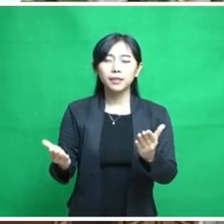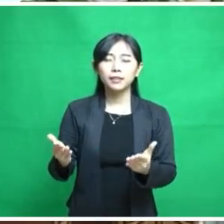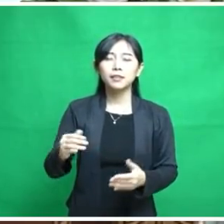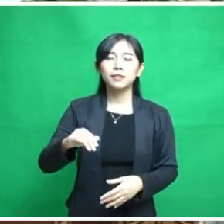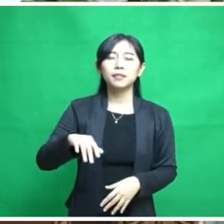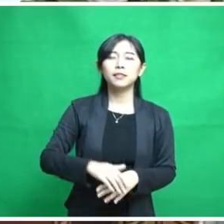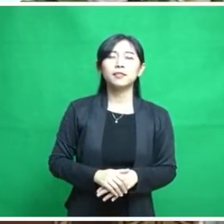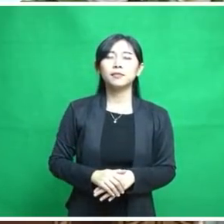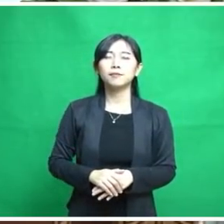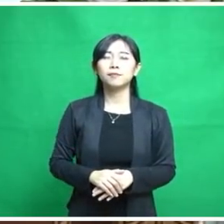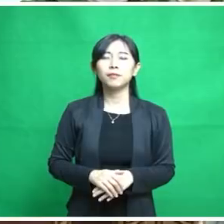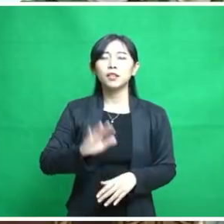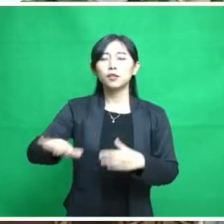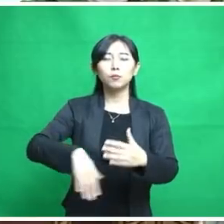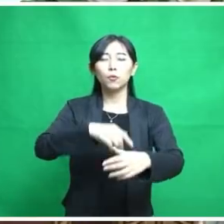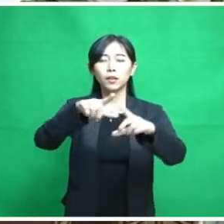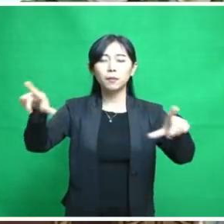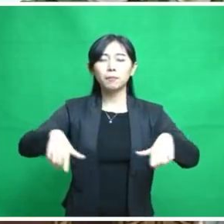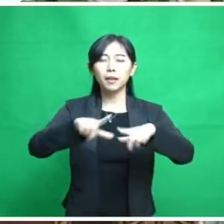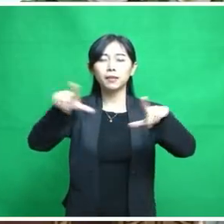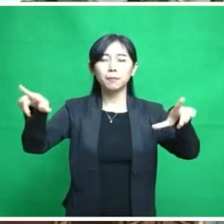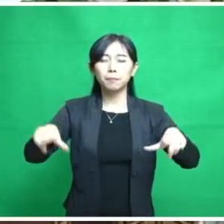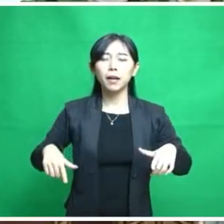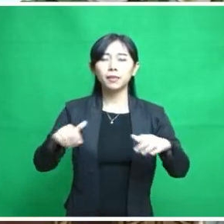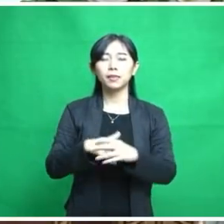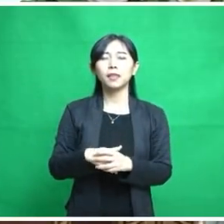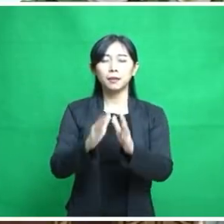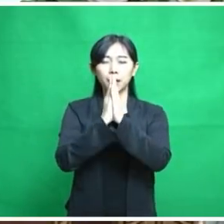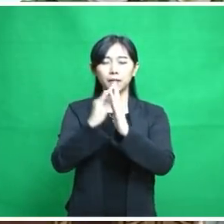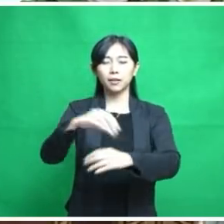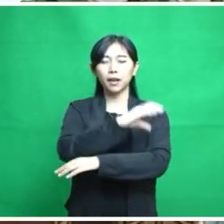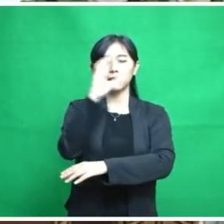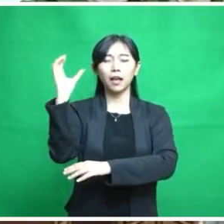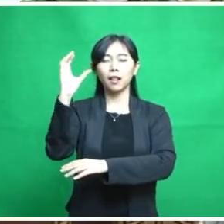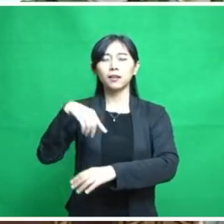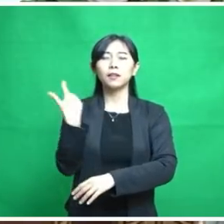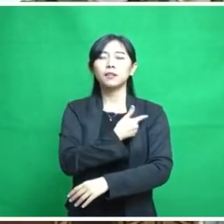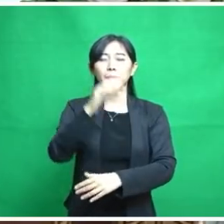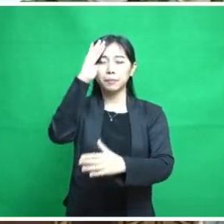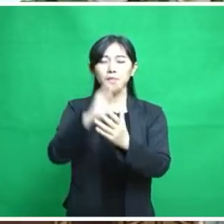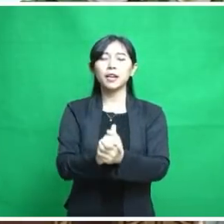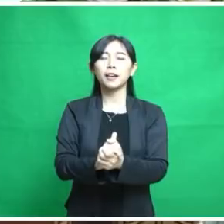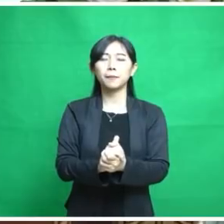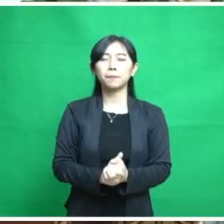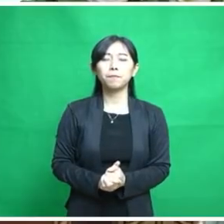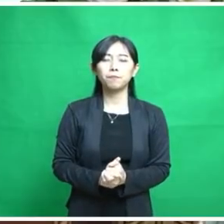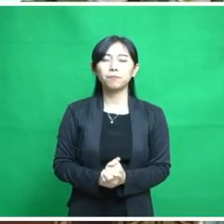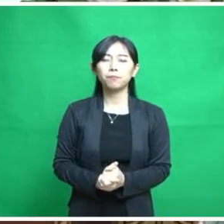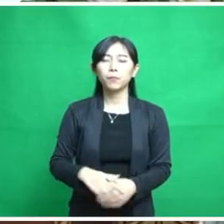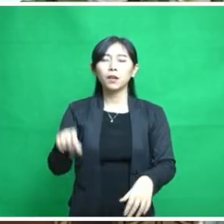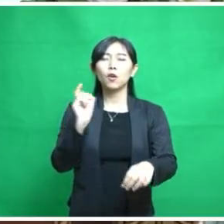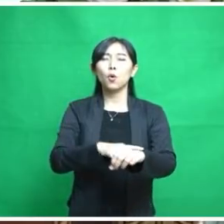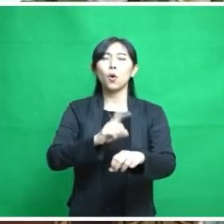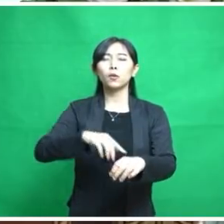maupun Yogyakarta, yang hari ini boleh menjadi penyelenggara ibadah Natal. Kami percaya ya Allah, ketika